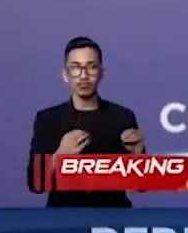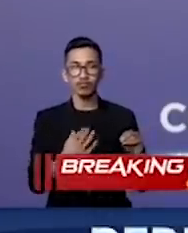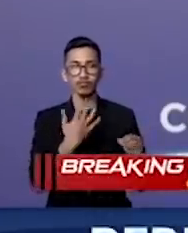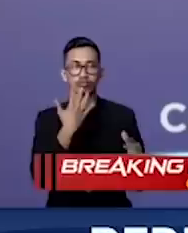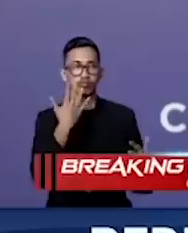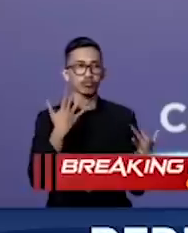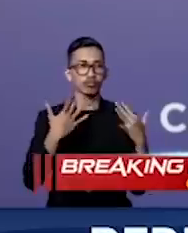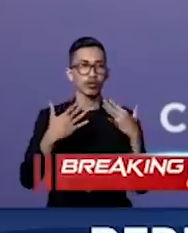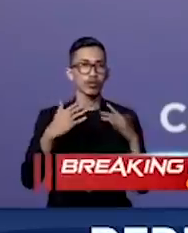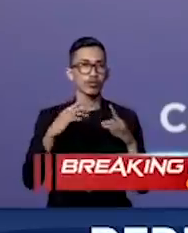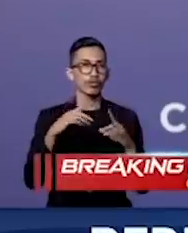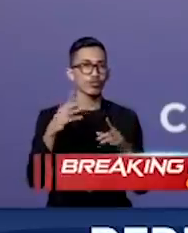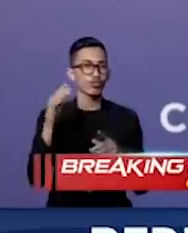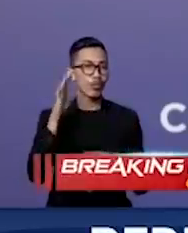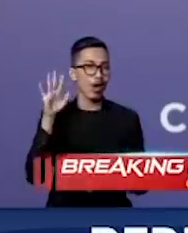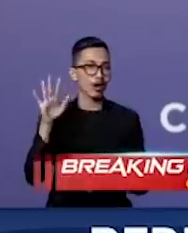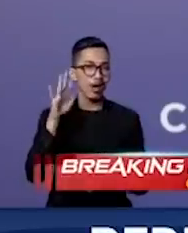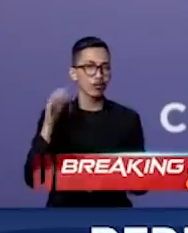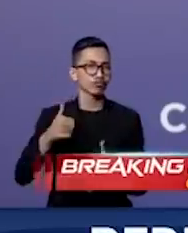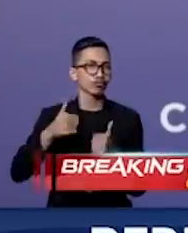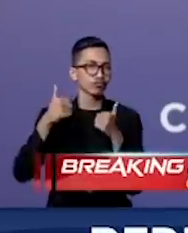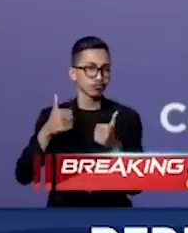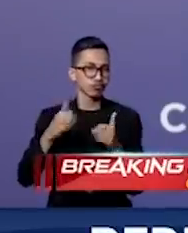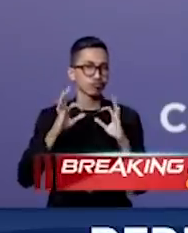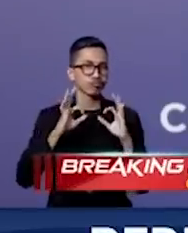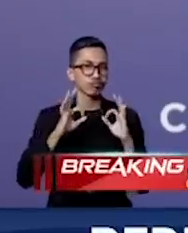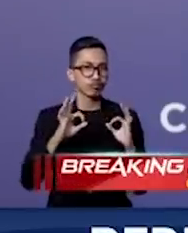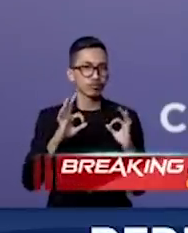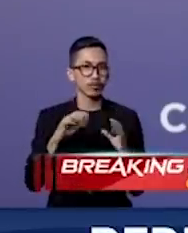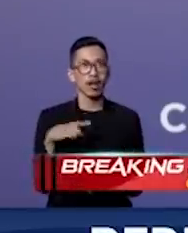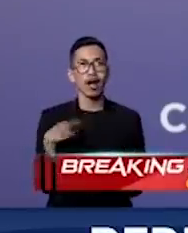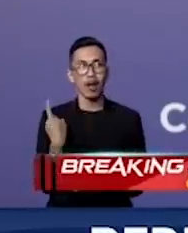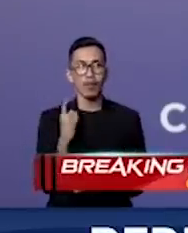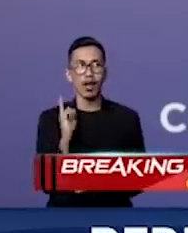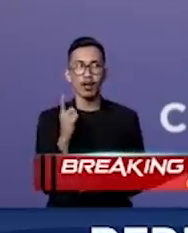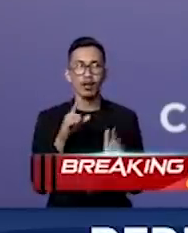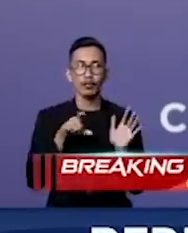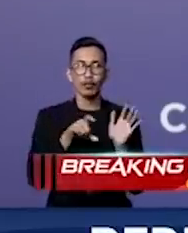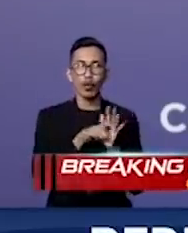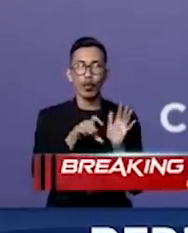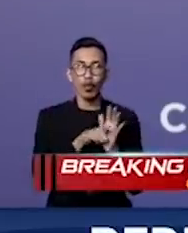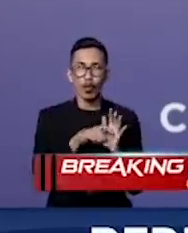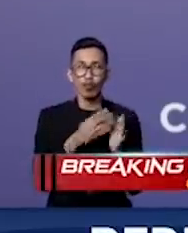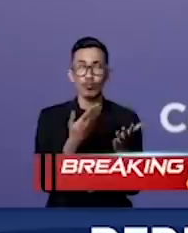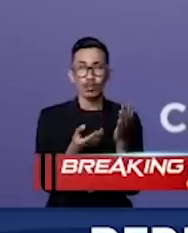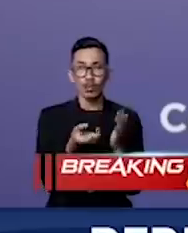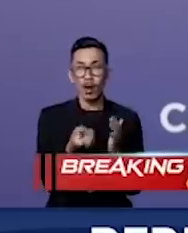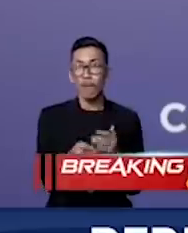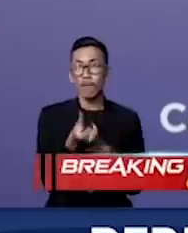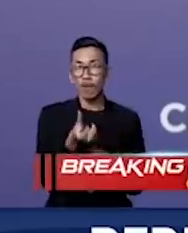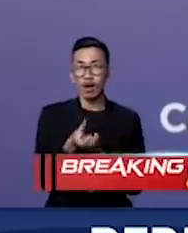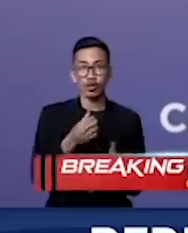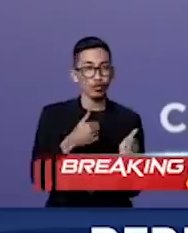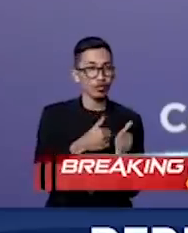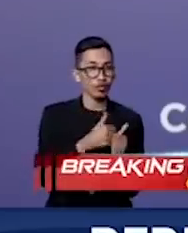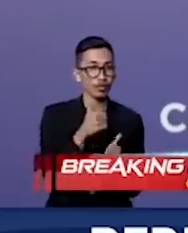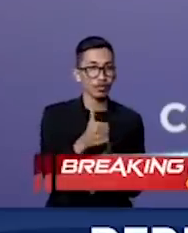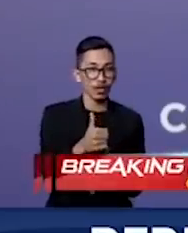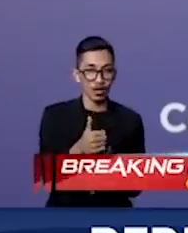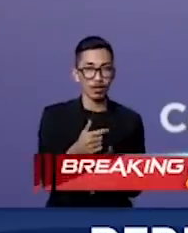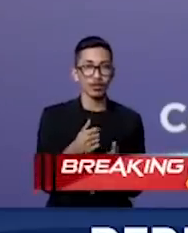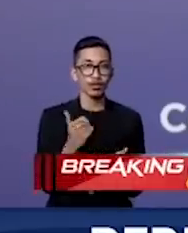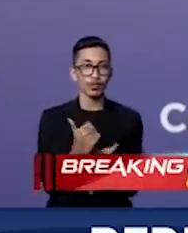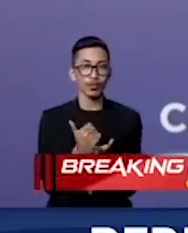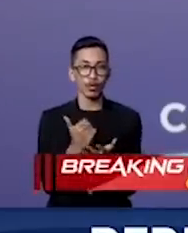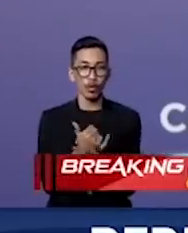udara yang baik Hai kami memberikan beberapa contoh yang mungkin lebih mudah Hai bahwa